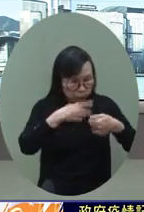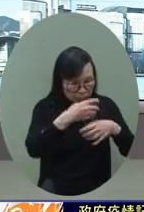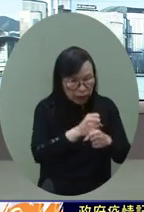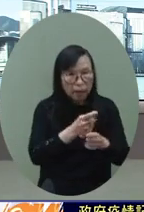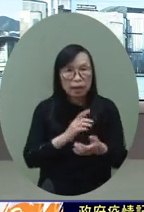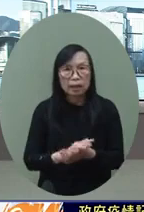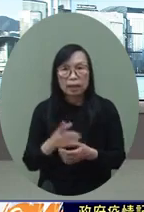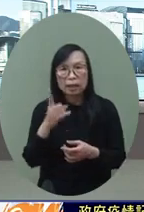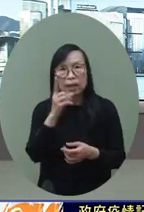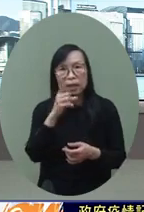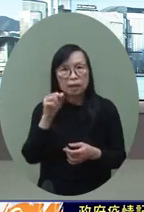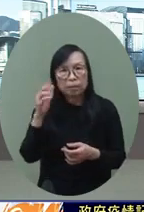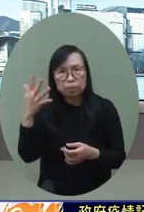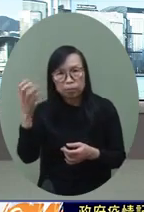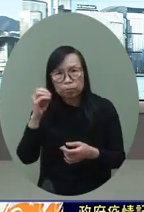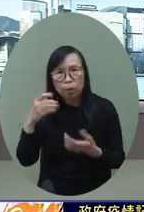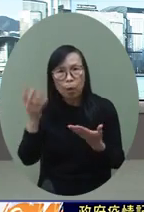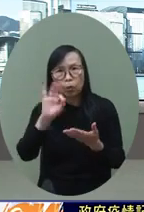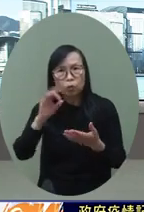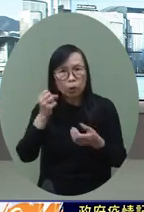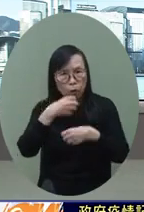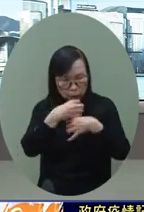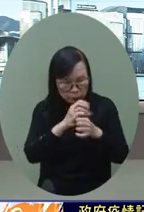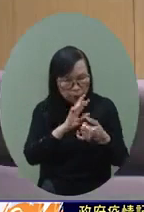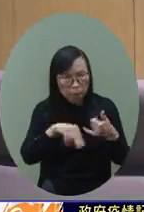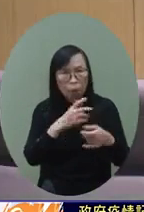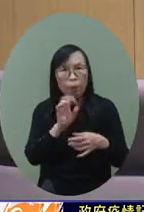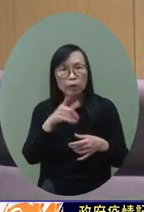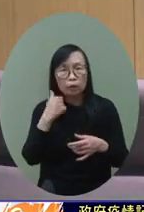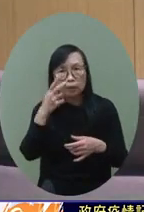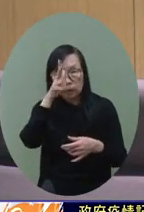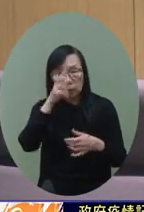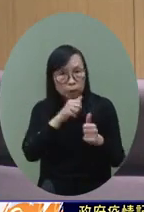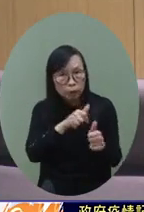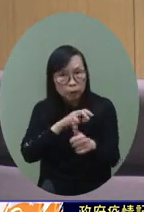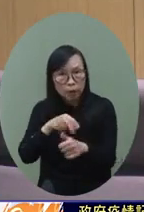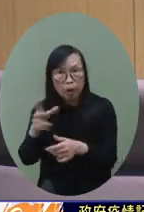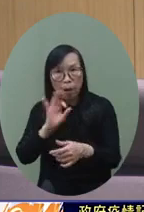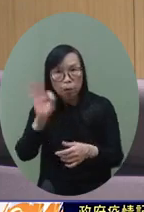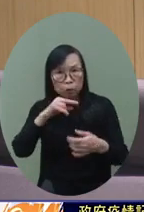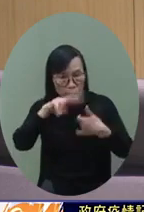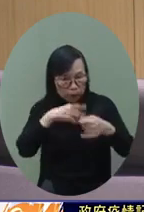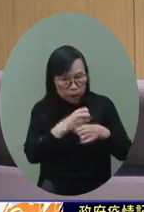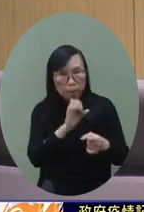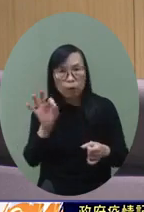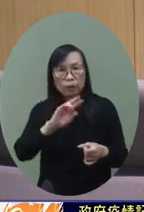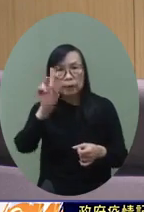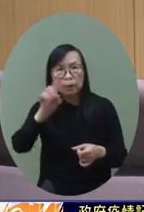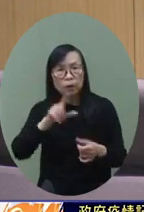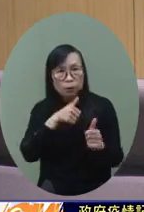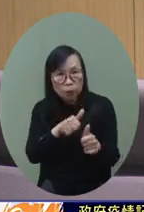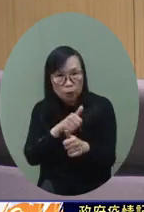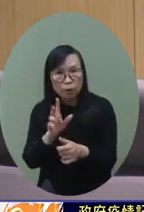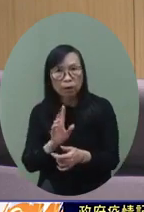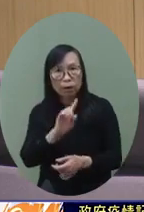咁但其實有一成半嘅人係冇做到檢測，咁想問當局會唔會追究呢啲係冇做檢測嘅人咧？你係會點追究咧？